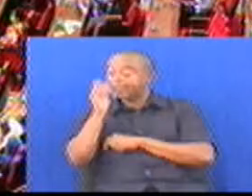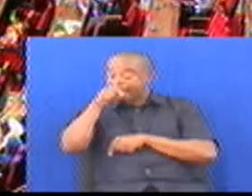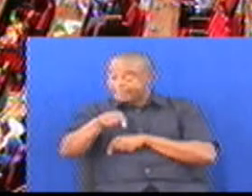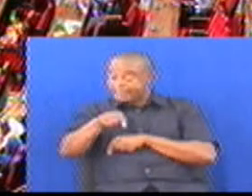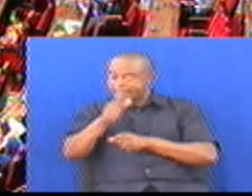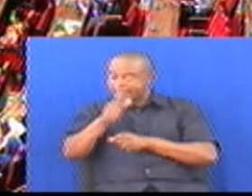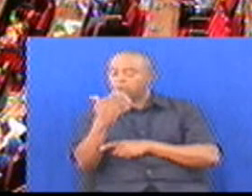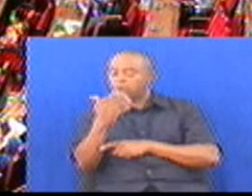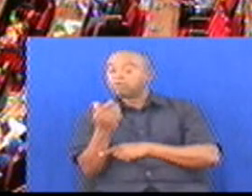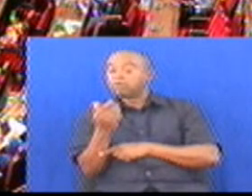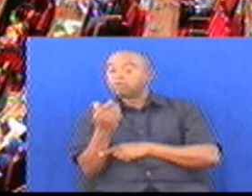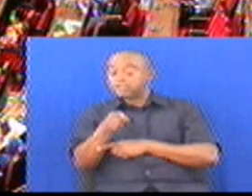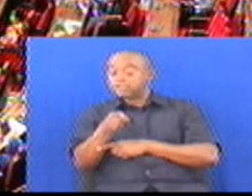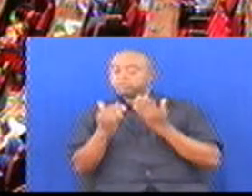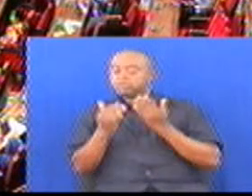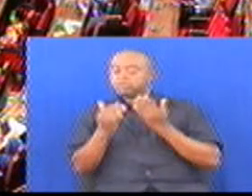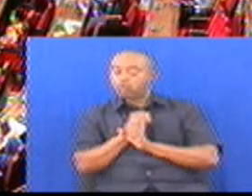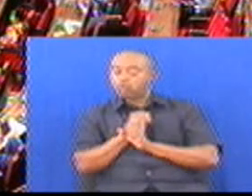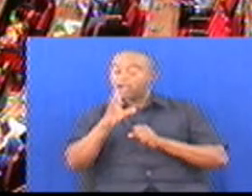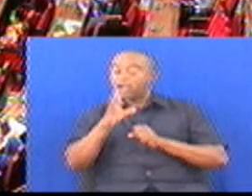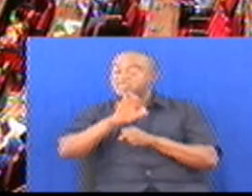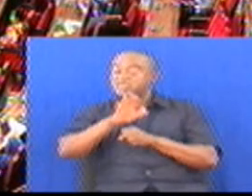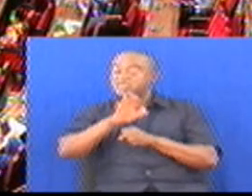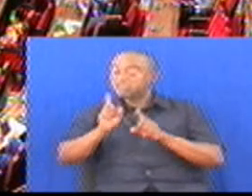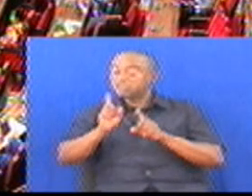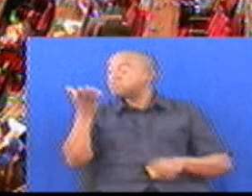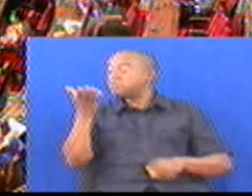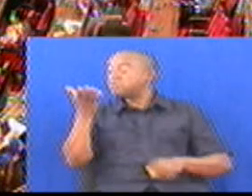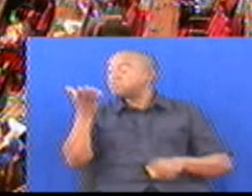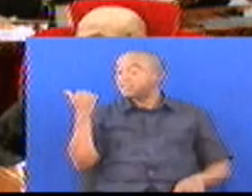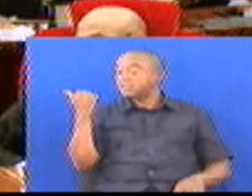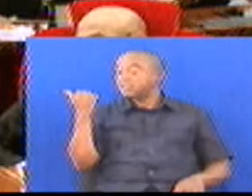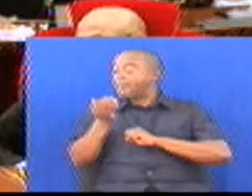na hivyo kuokoa fedha zilizokuwa zinatumika